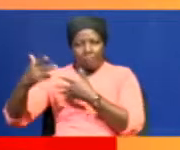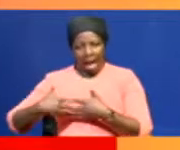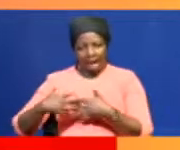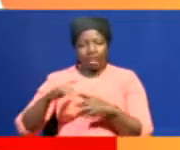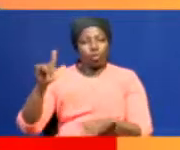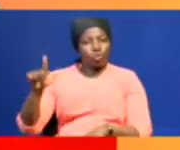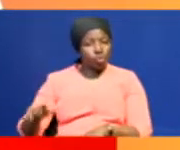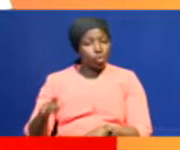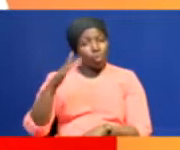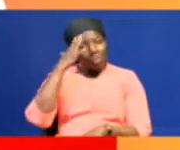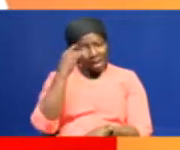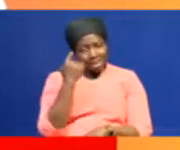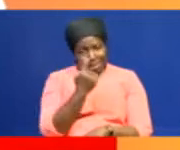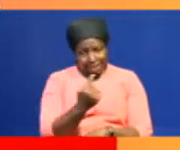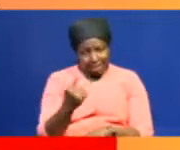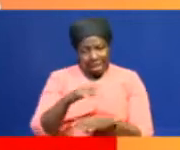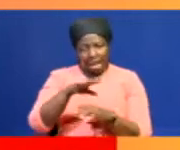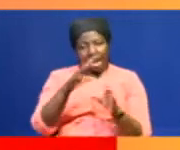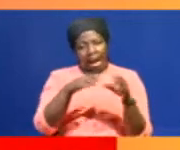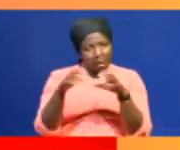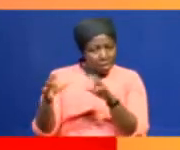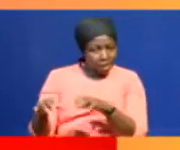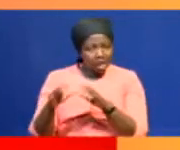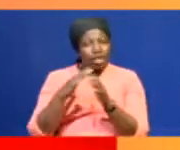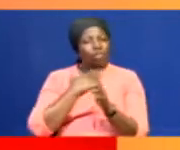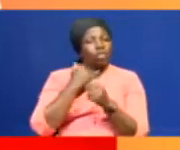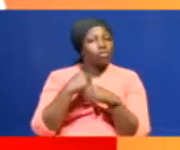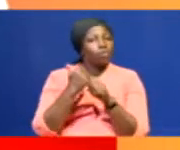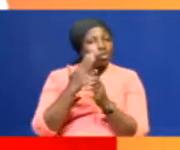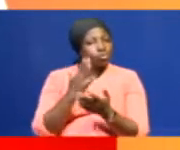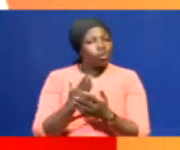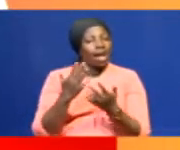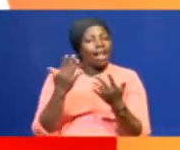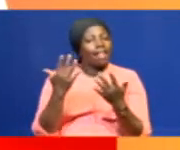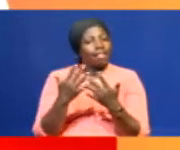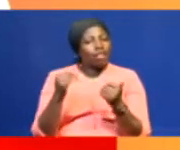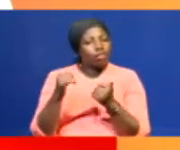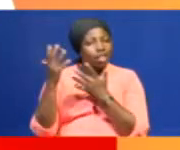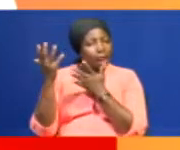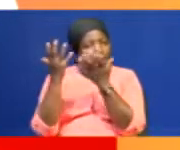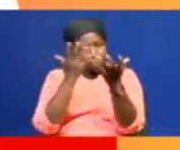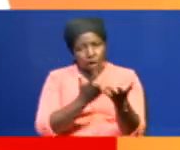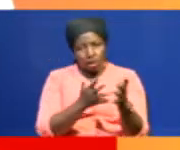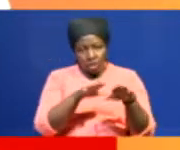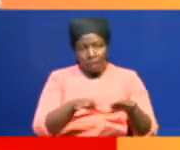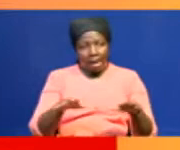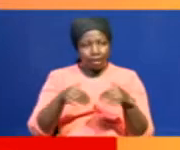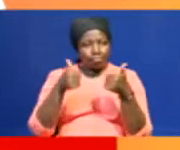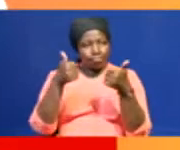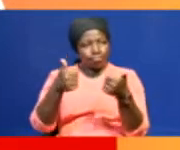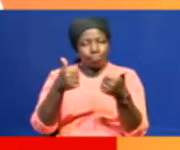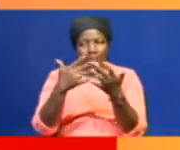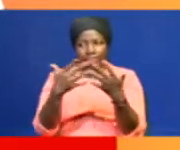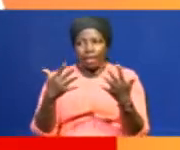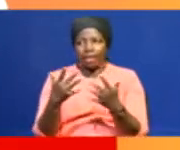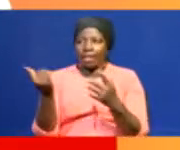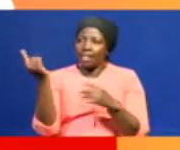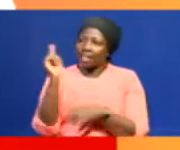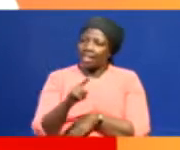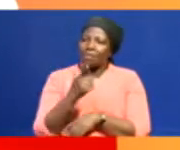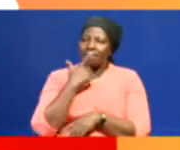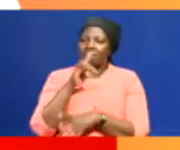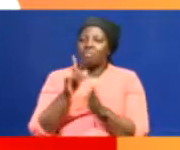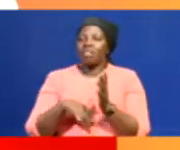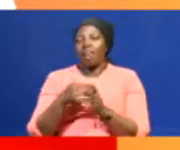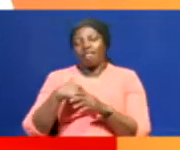kila kampuni pia inajaribu kuhakikisha kwamba ile kitu ambayo inaleta kwa sokoni ni kitu mzuri. Unajua walikuja wakasema tuko na pikipiki za steam,